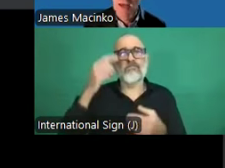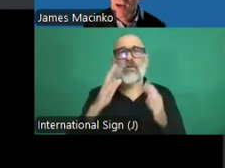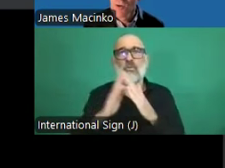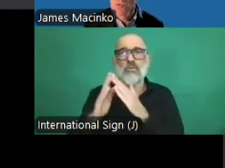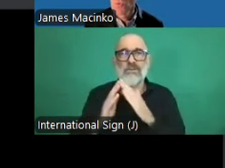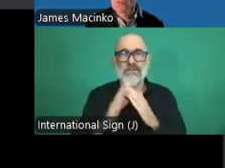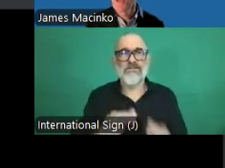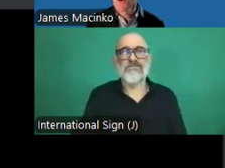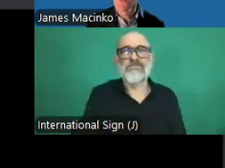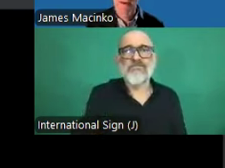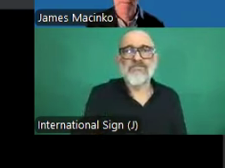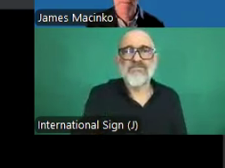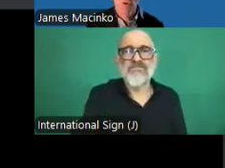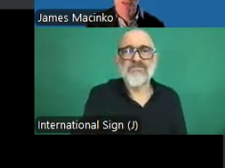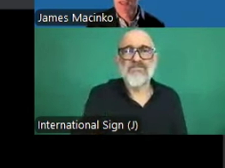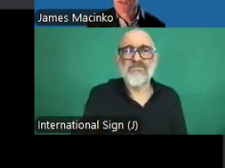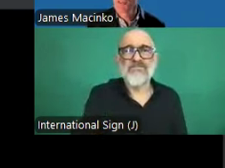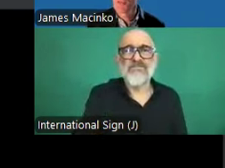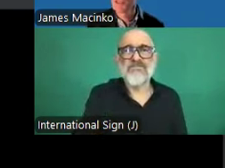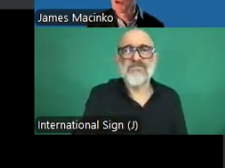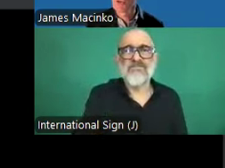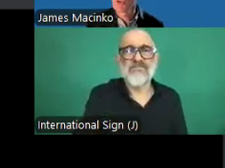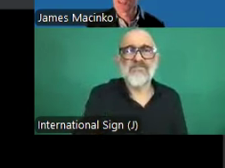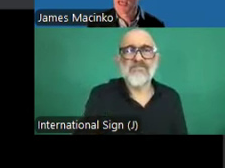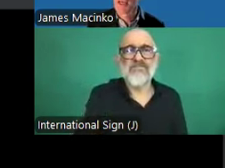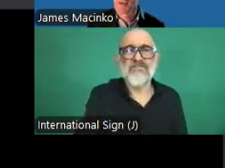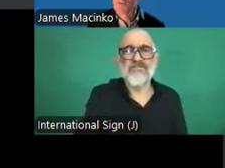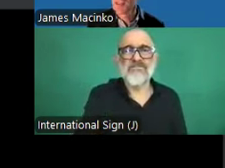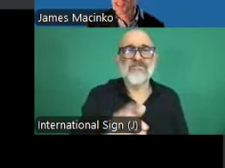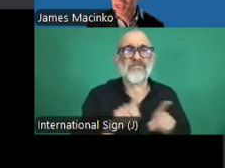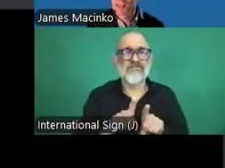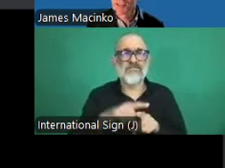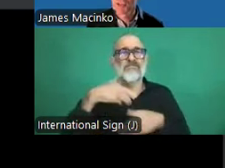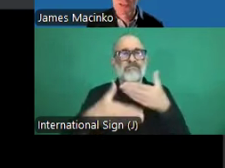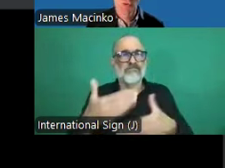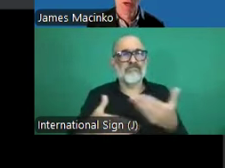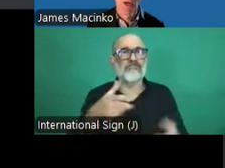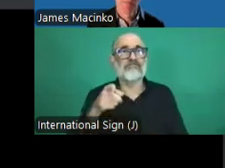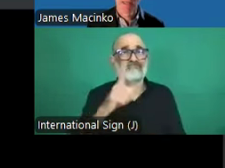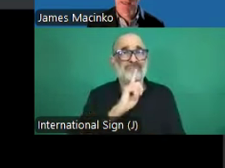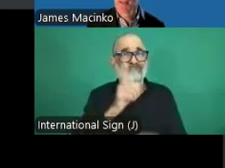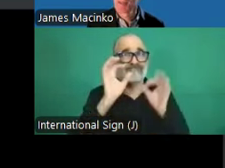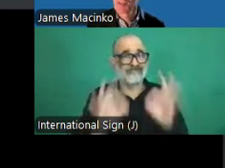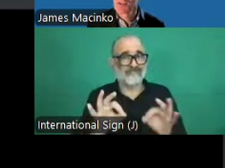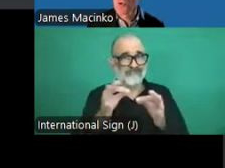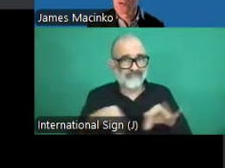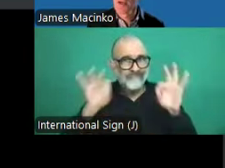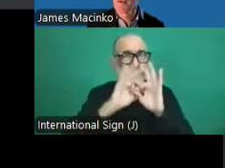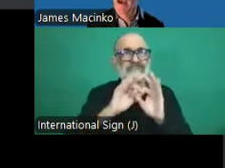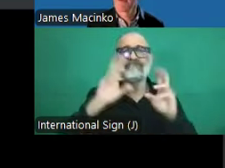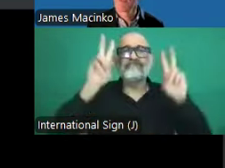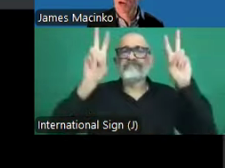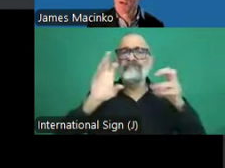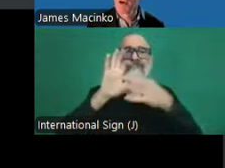aller au-devant. Nous savons que la plupart des pays dans la région font face à